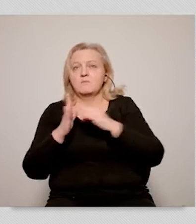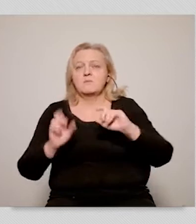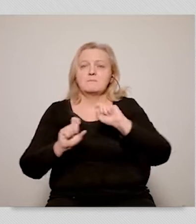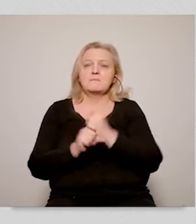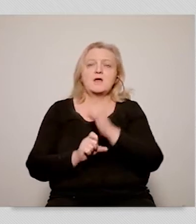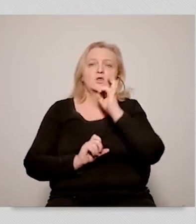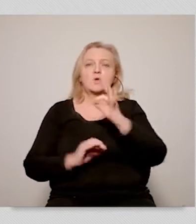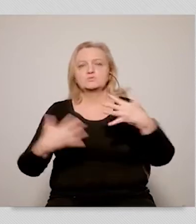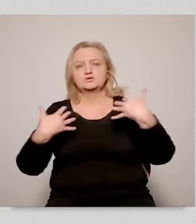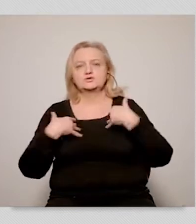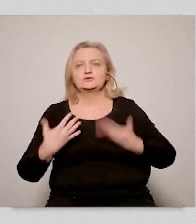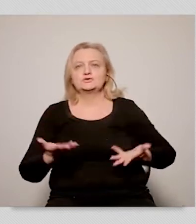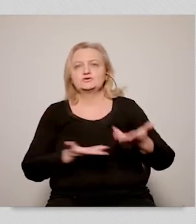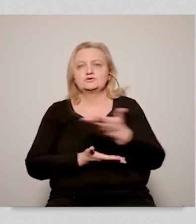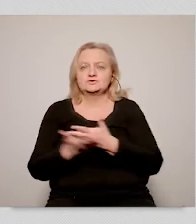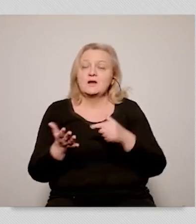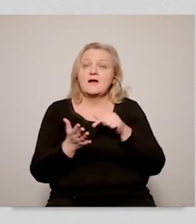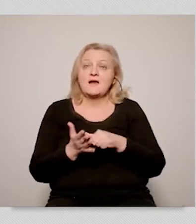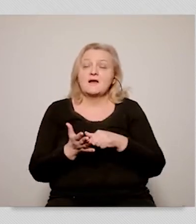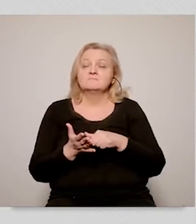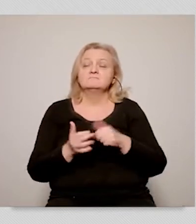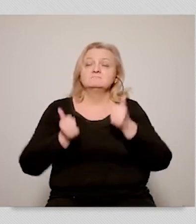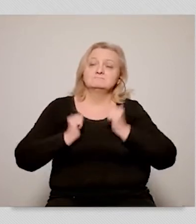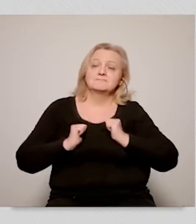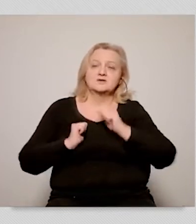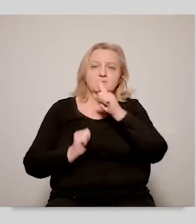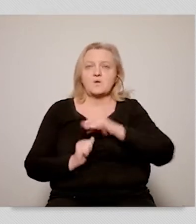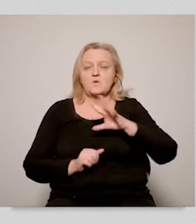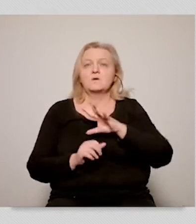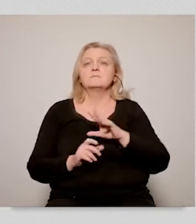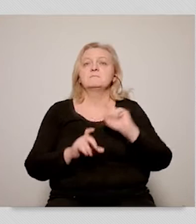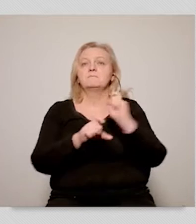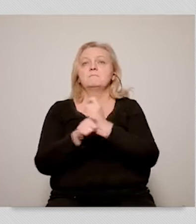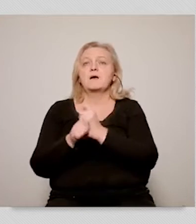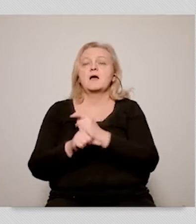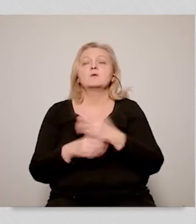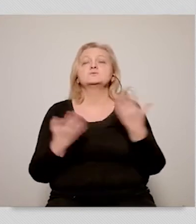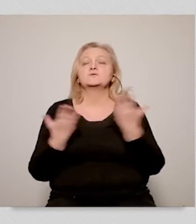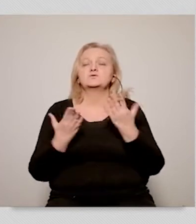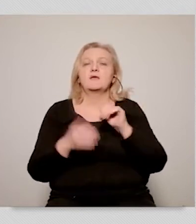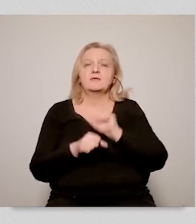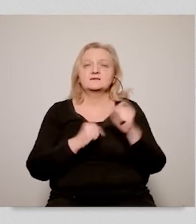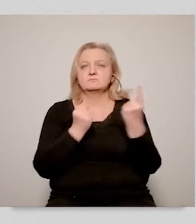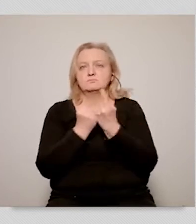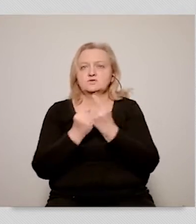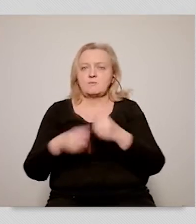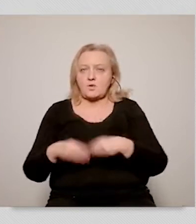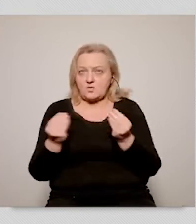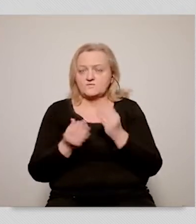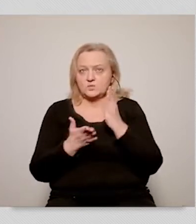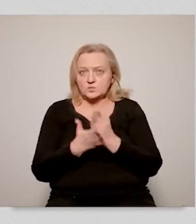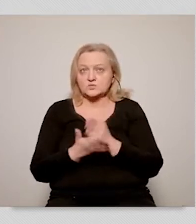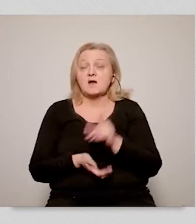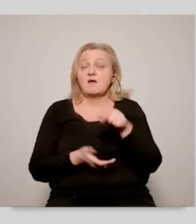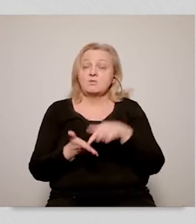dobrobytu i zapewniły pokój społeczny, przynajmniej w krajach uprzemysłowionych. To, czy jesteśmy w